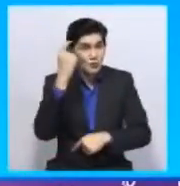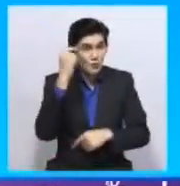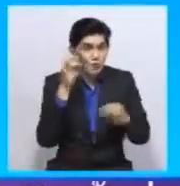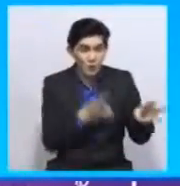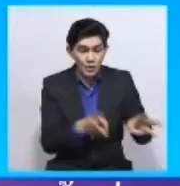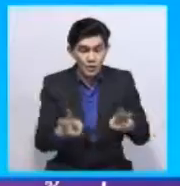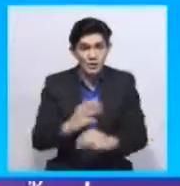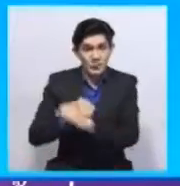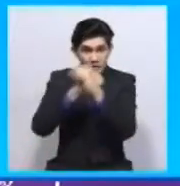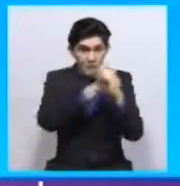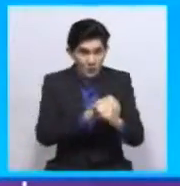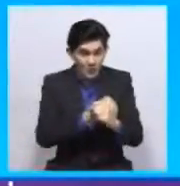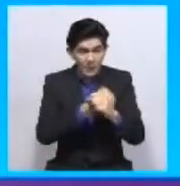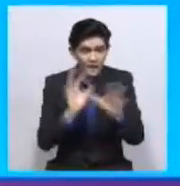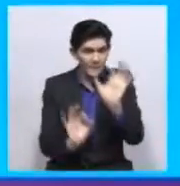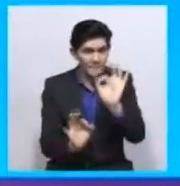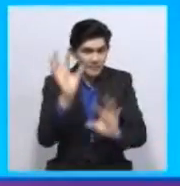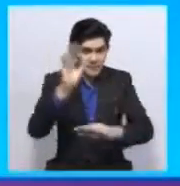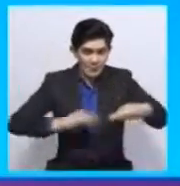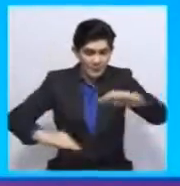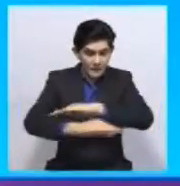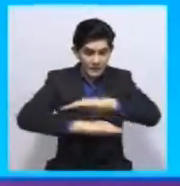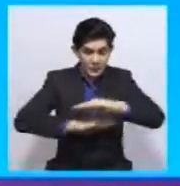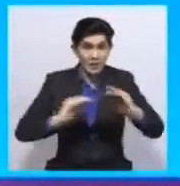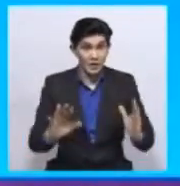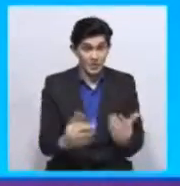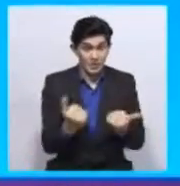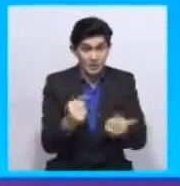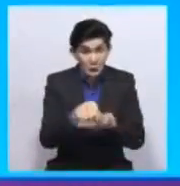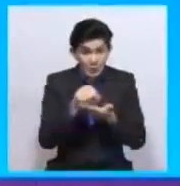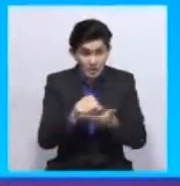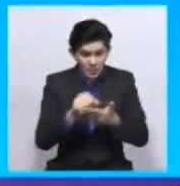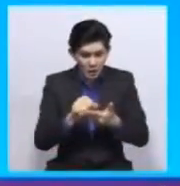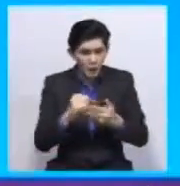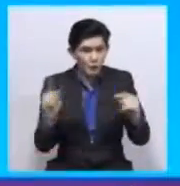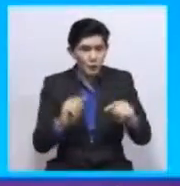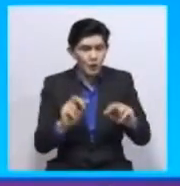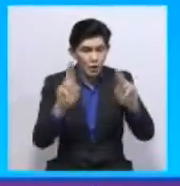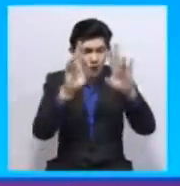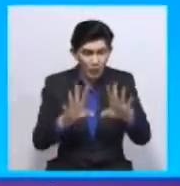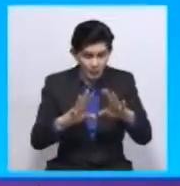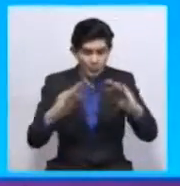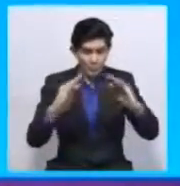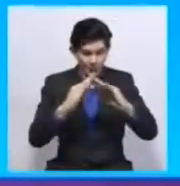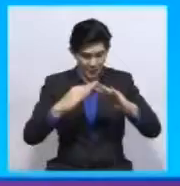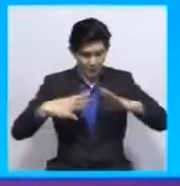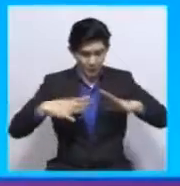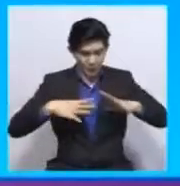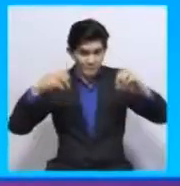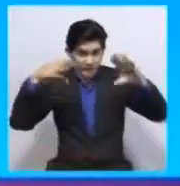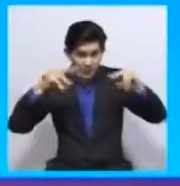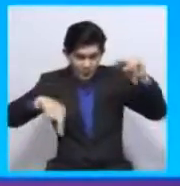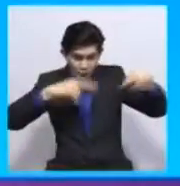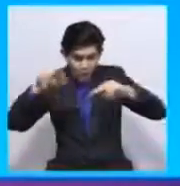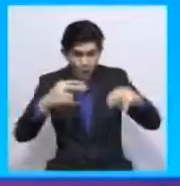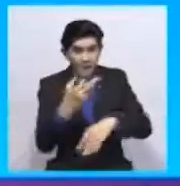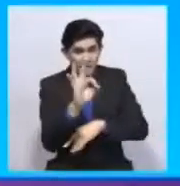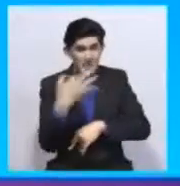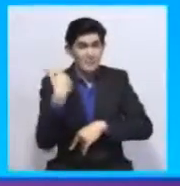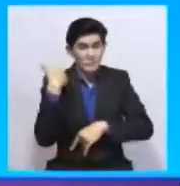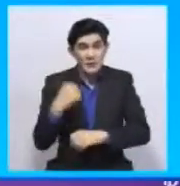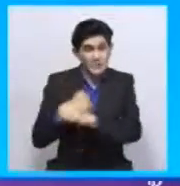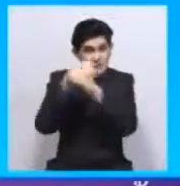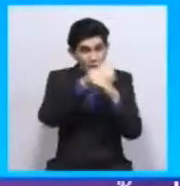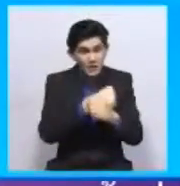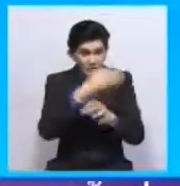ถึงแนวทางการป้องกันอัคคีภัยเบื้องต้นพร้อมกันนี้ยังให้บริการตรวจสอบระบบไฟฟ้าภายในที่พักอาศัยเพื่อป้องกันอันตราย